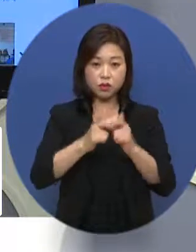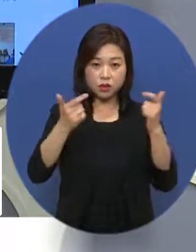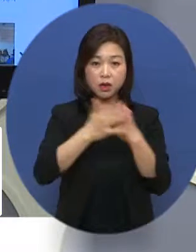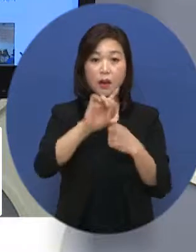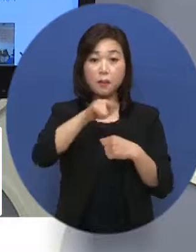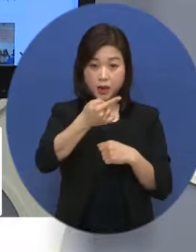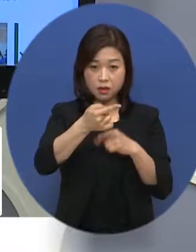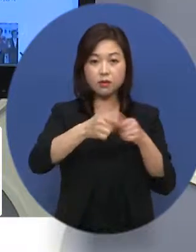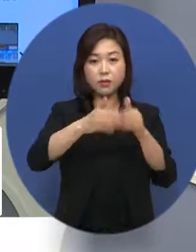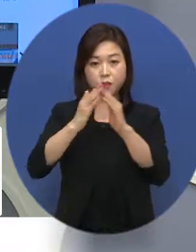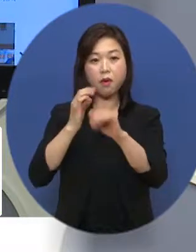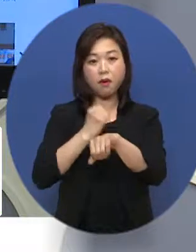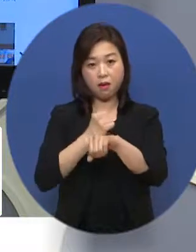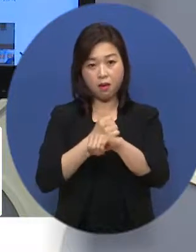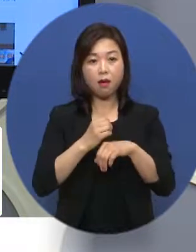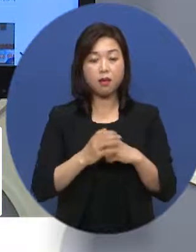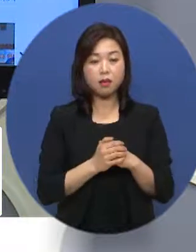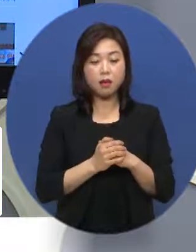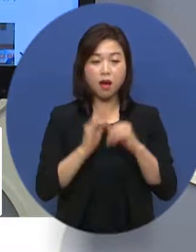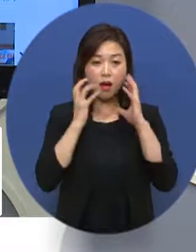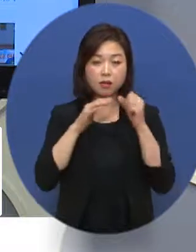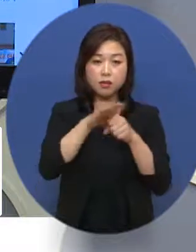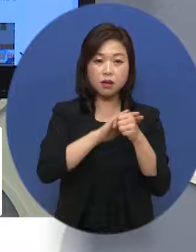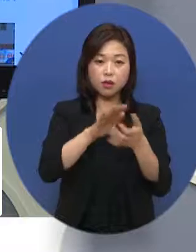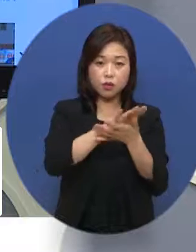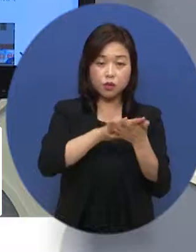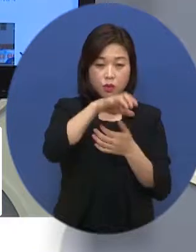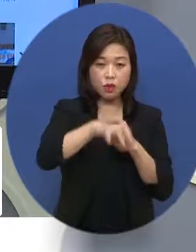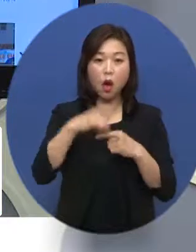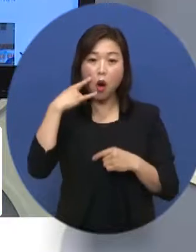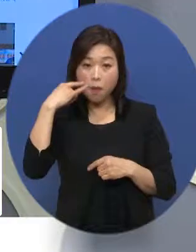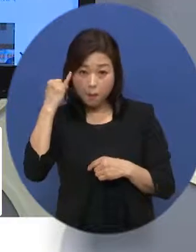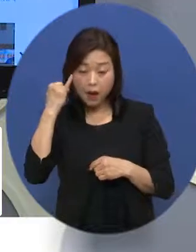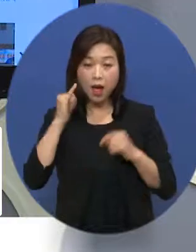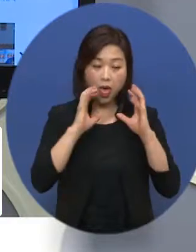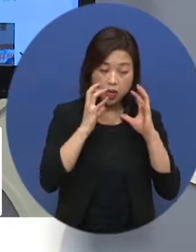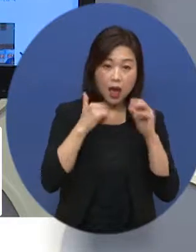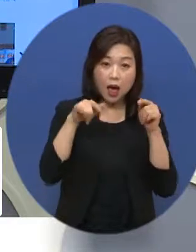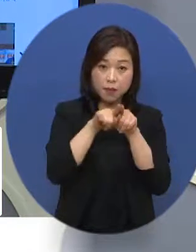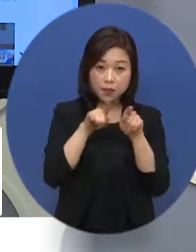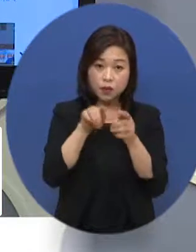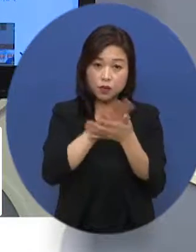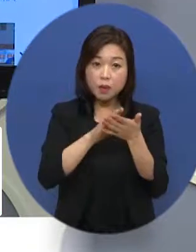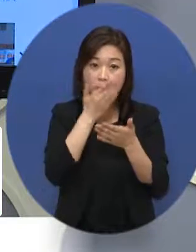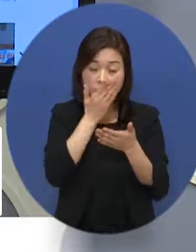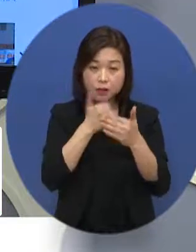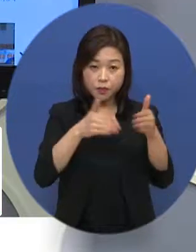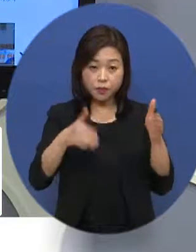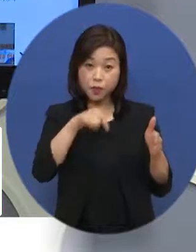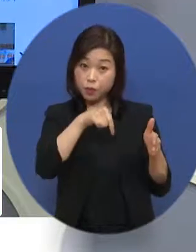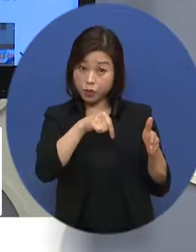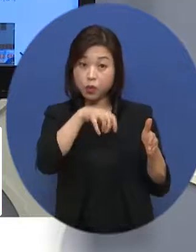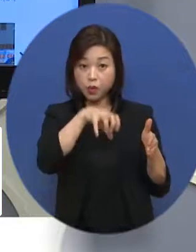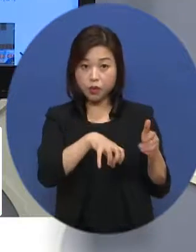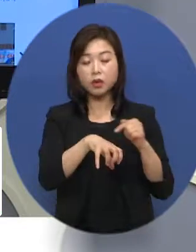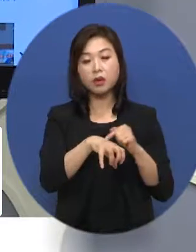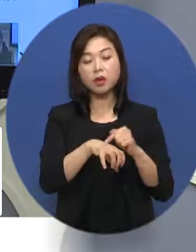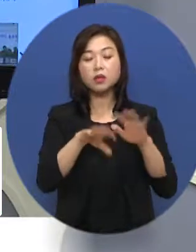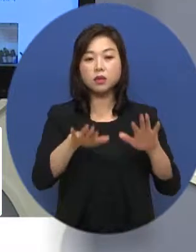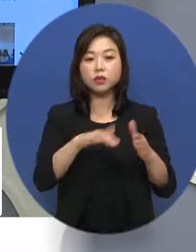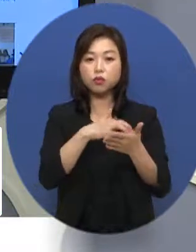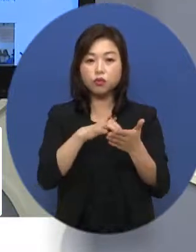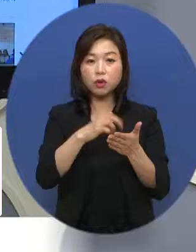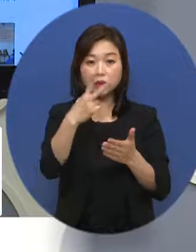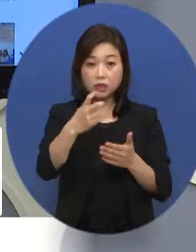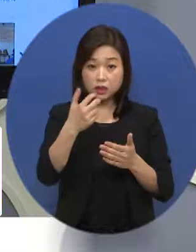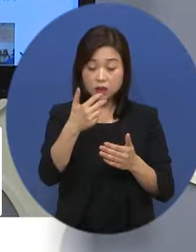설치 합니다 아이사랑 놀이터는 엄마와 아기가 함께 즐길 수 있는 신뢰의 놀이공간으로 현재에 이른 8개소